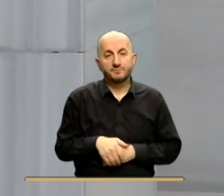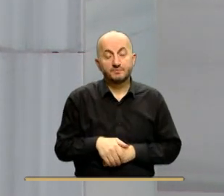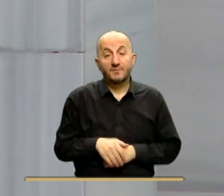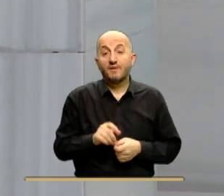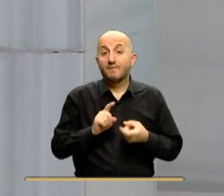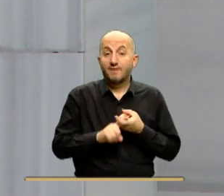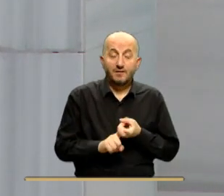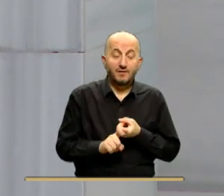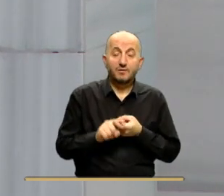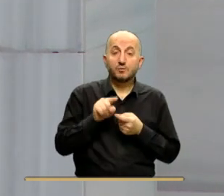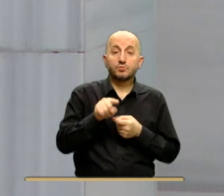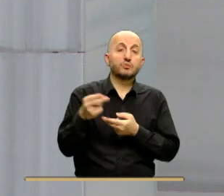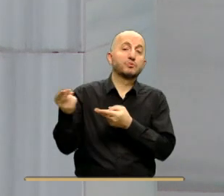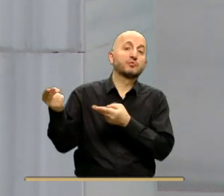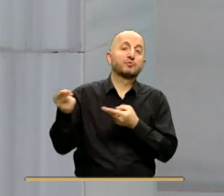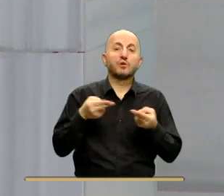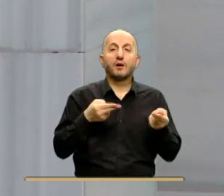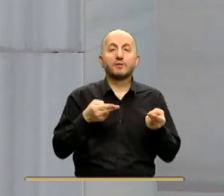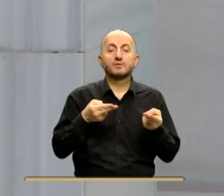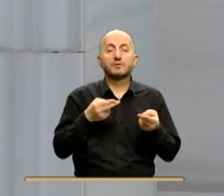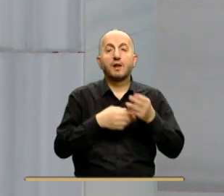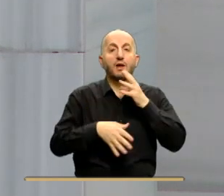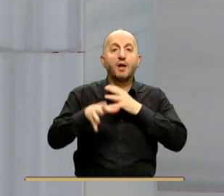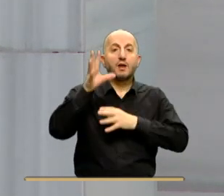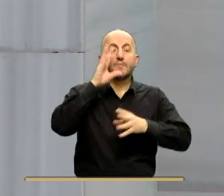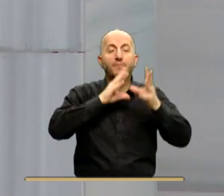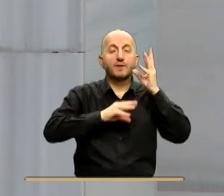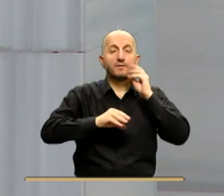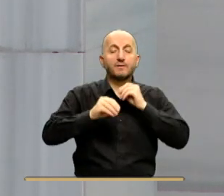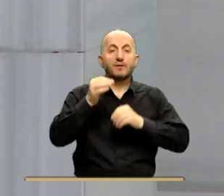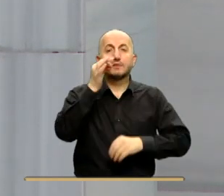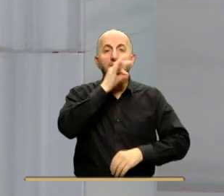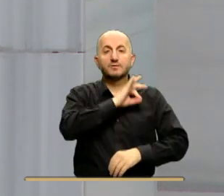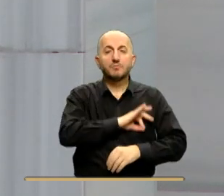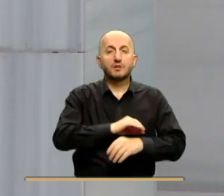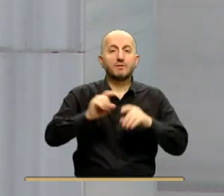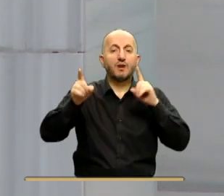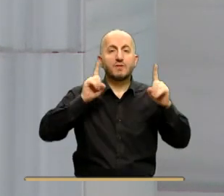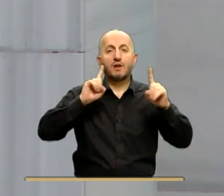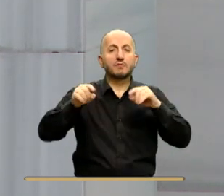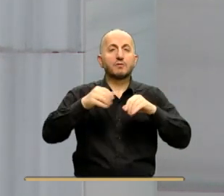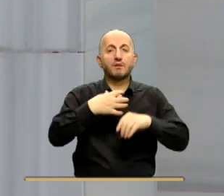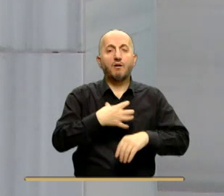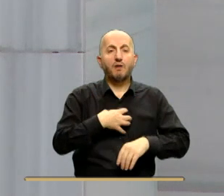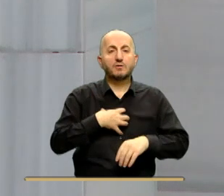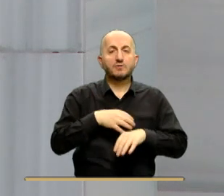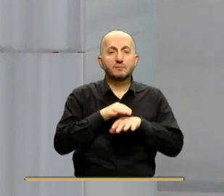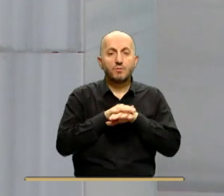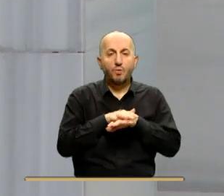Ve bu çağrı ilim ve irfanın, hikmet ve adaletin hakim olduğu